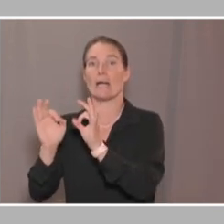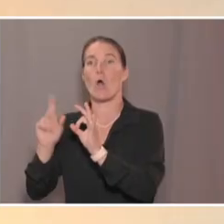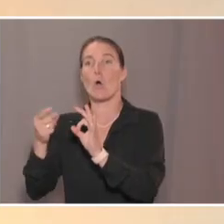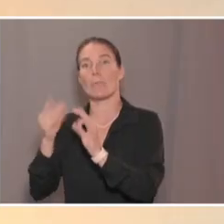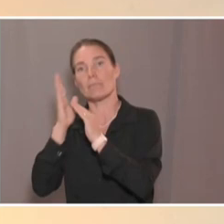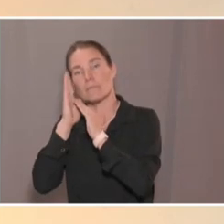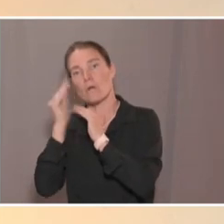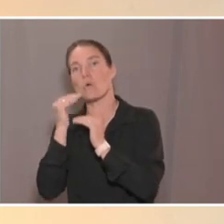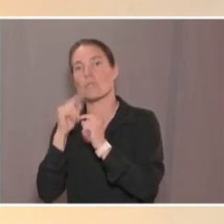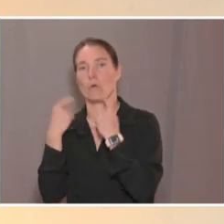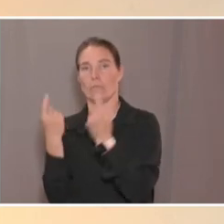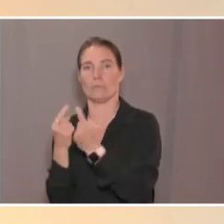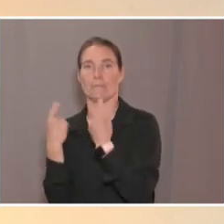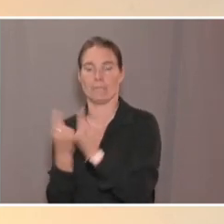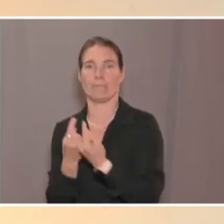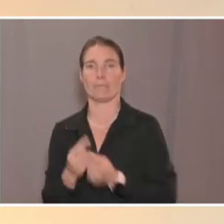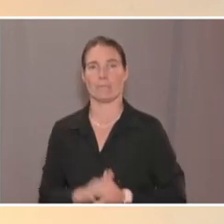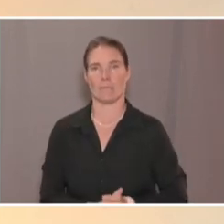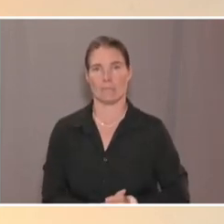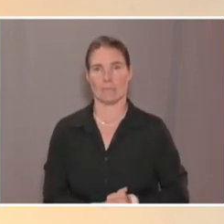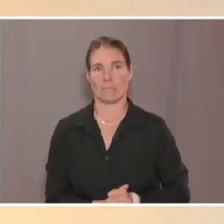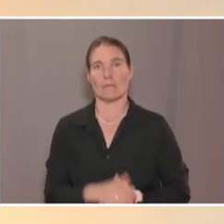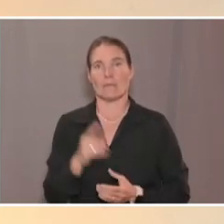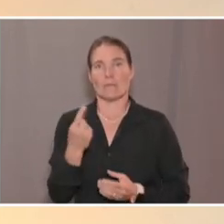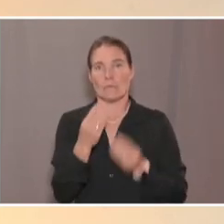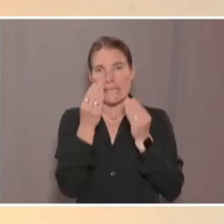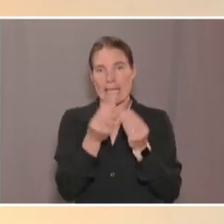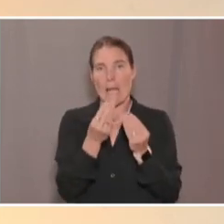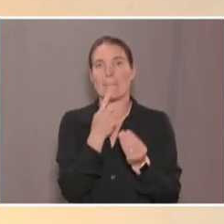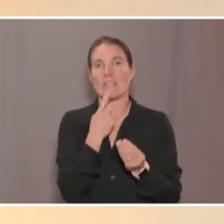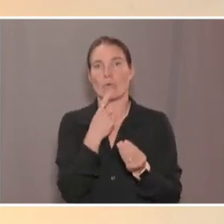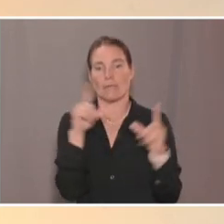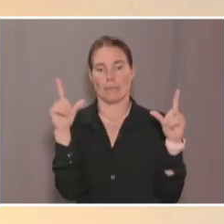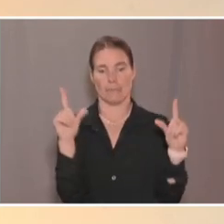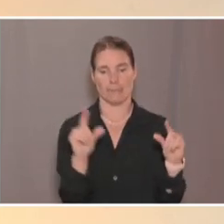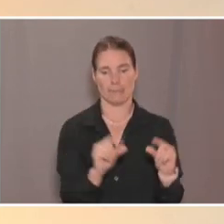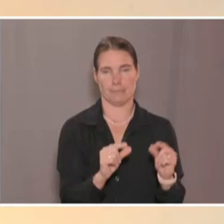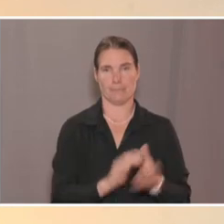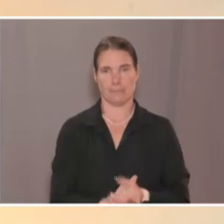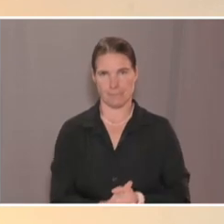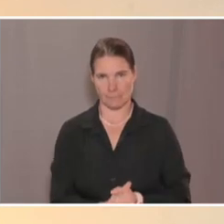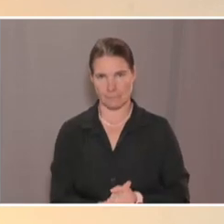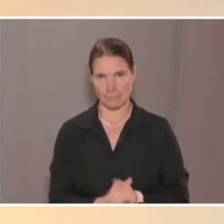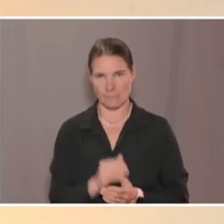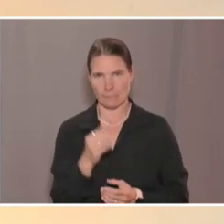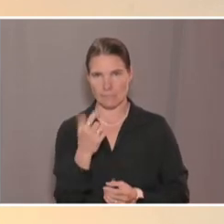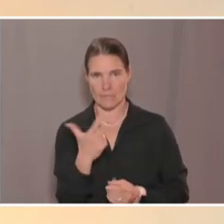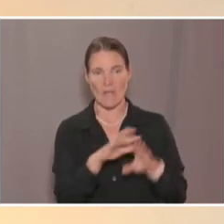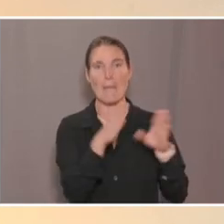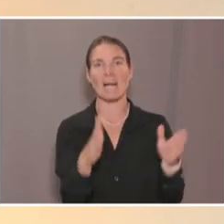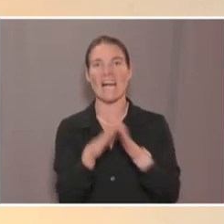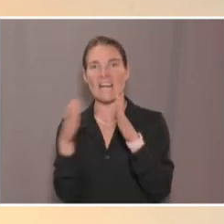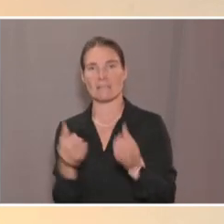Unterrichtsstunden. Und die materiellen Bedingungen waren spartanisch. Ortsfremden Studierenden und Lehrenden standen 2 Baracken zur